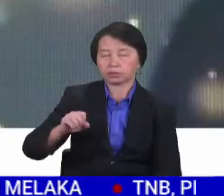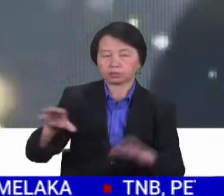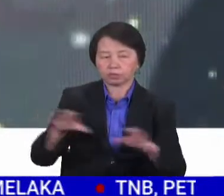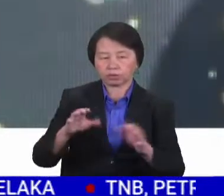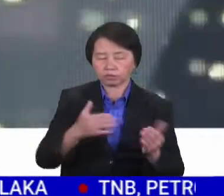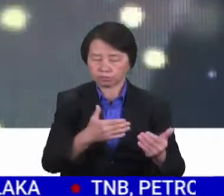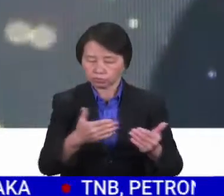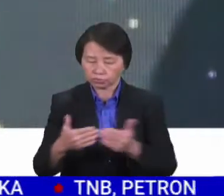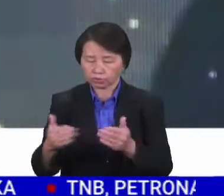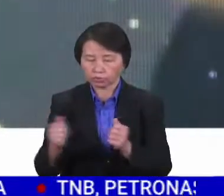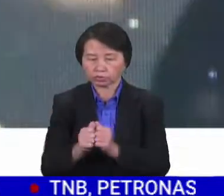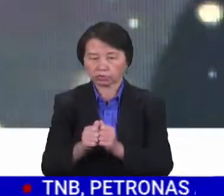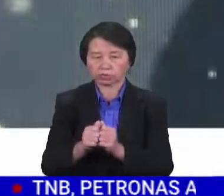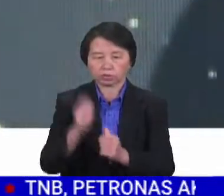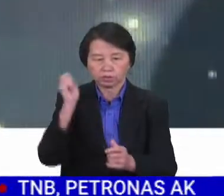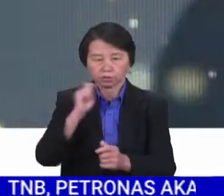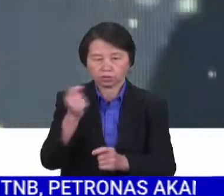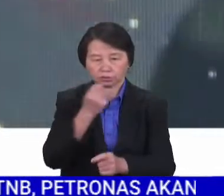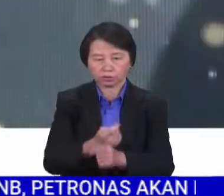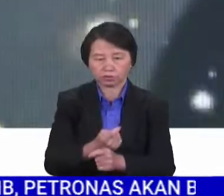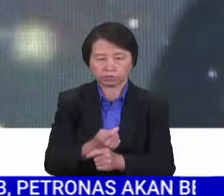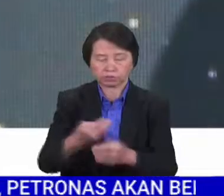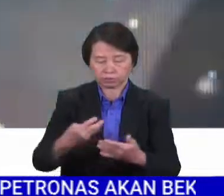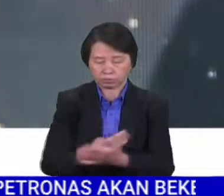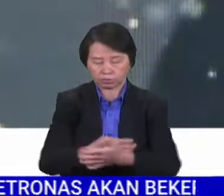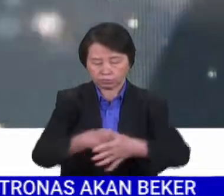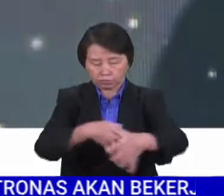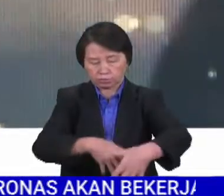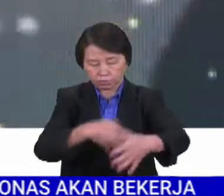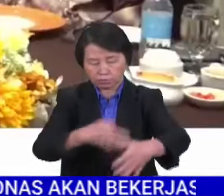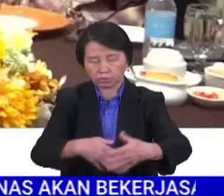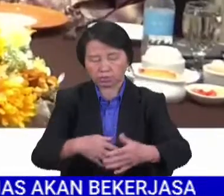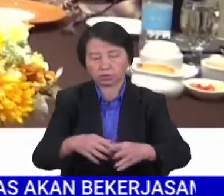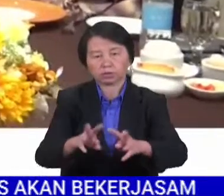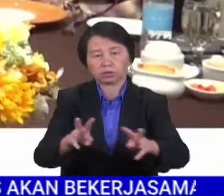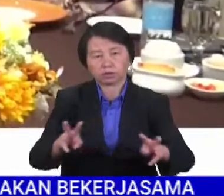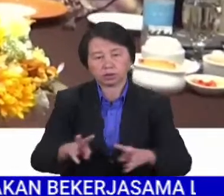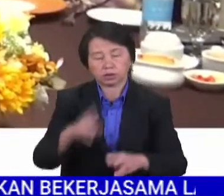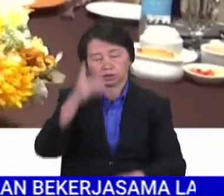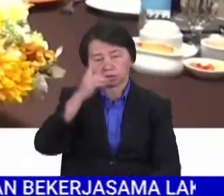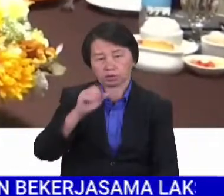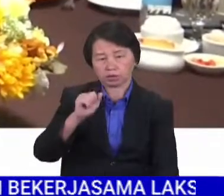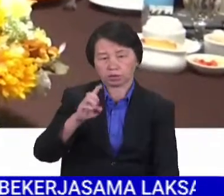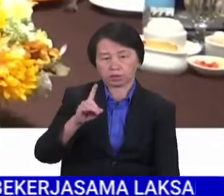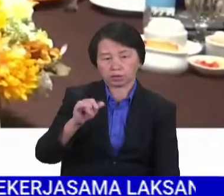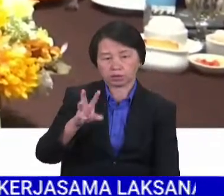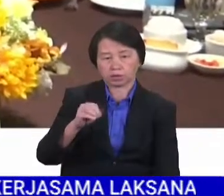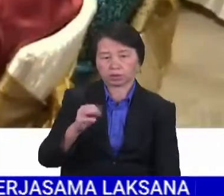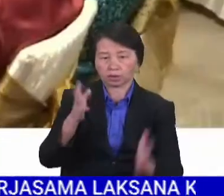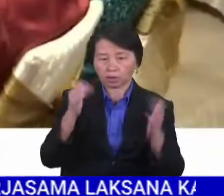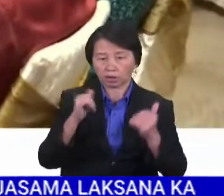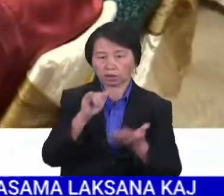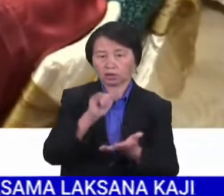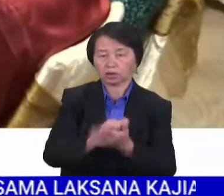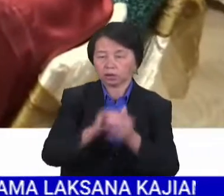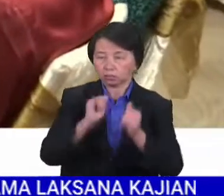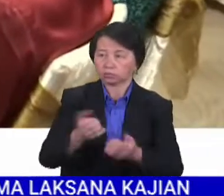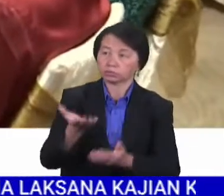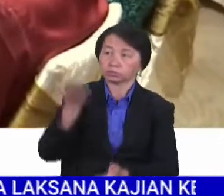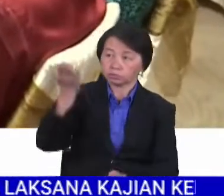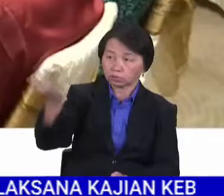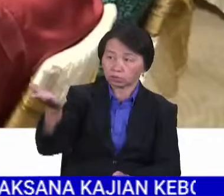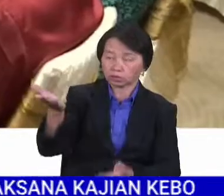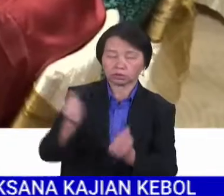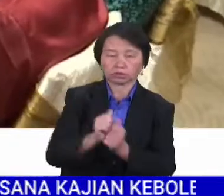melakukan susulan dengan setiap usaha tetap Kementerian Pemuda dan pertanian dan pembangunan wilayah Datu Edwin Abby agar perkara tersebut dapat dikemukakan